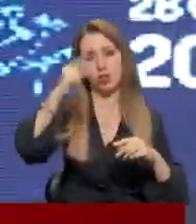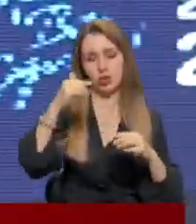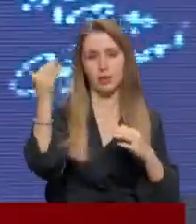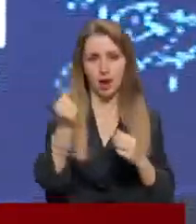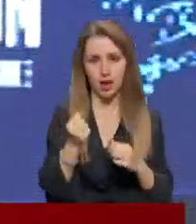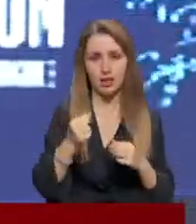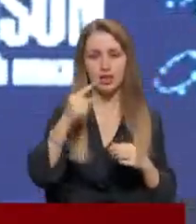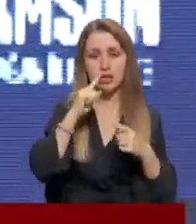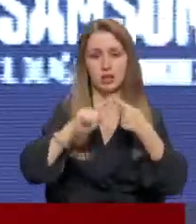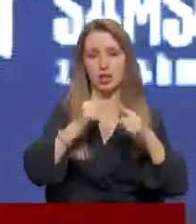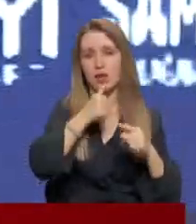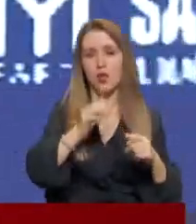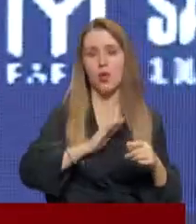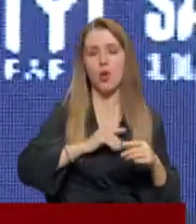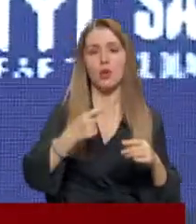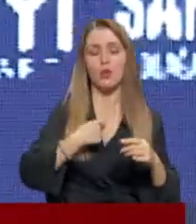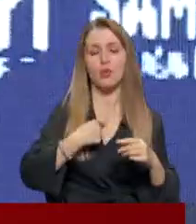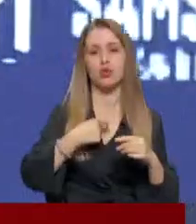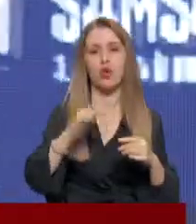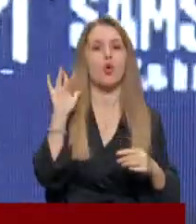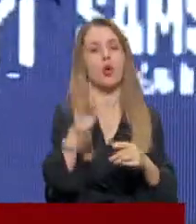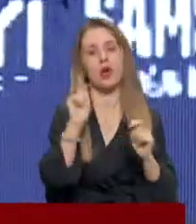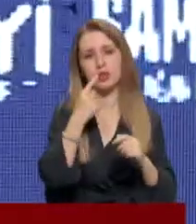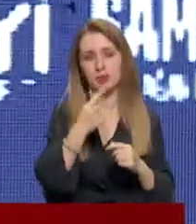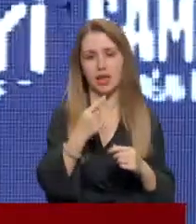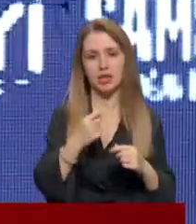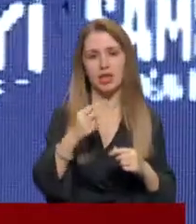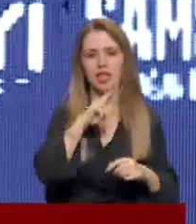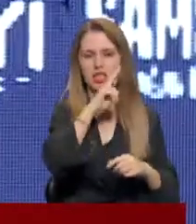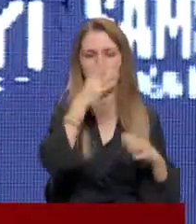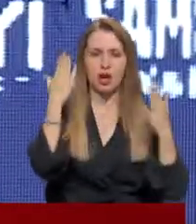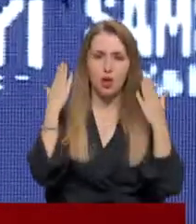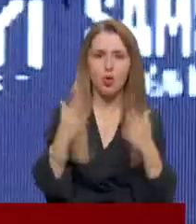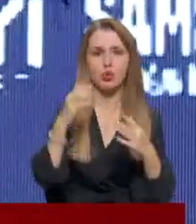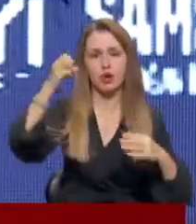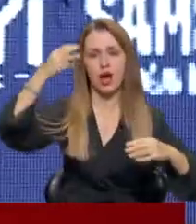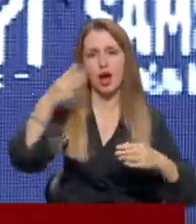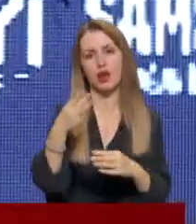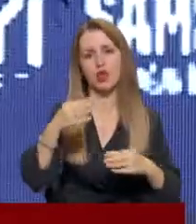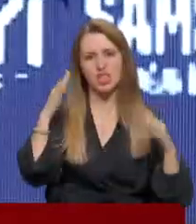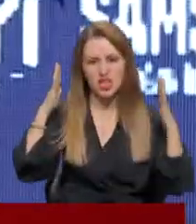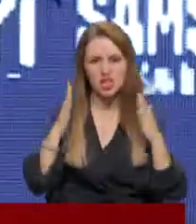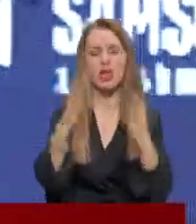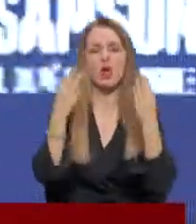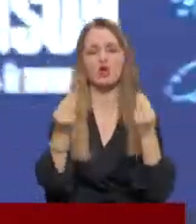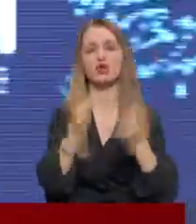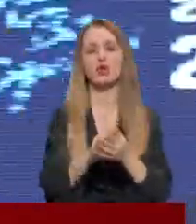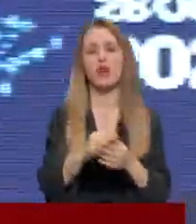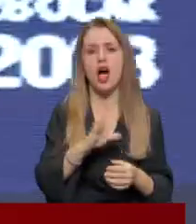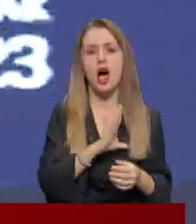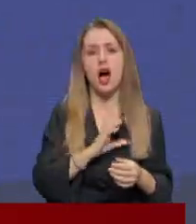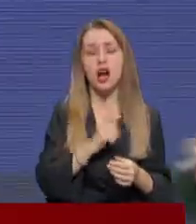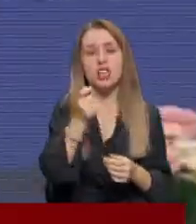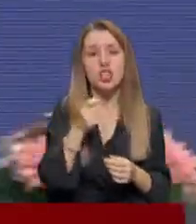ki Kılıçdaroğlu bana pas attı, ben bunu gole çevireceğim. Yazıklar olsun Sayın Erdoğan, yazıklar olsun. Acı